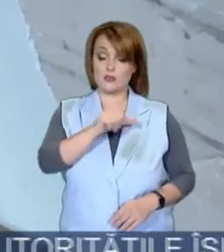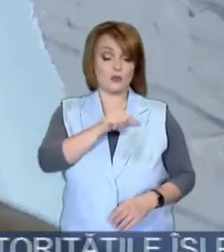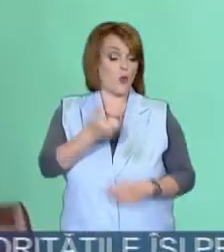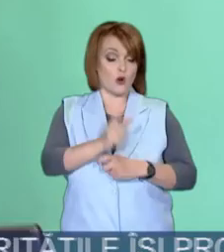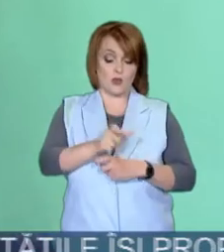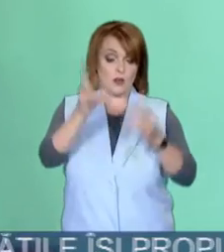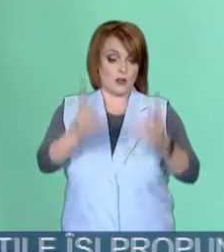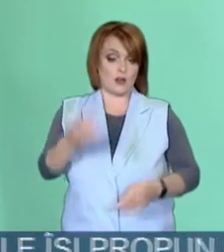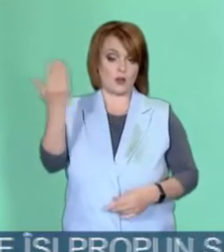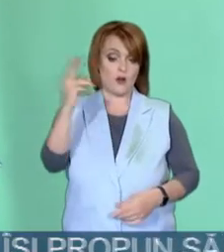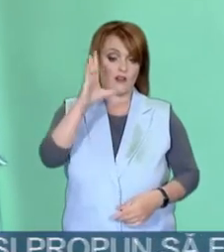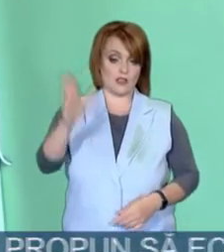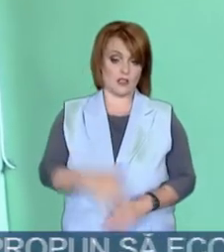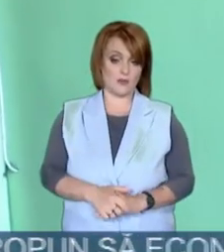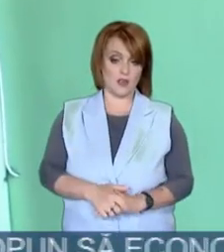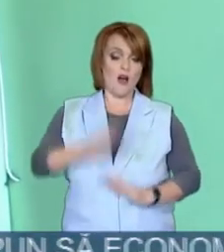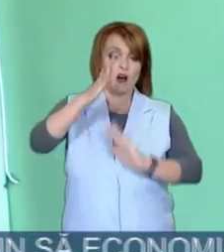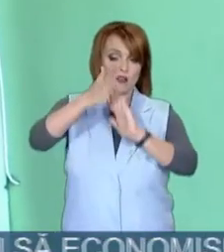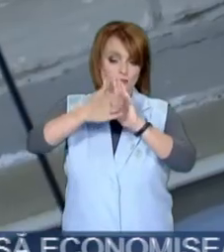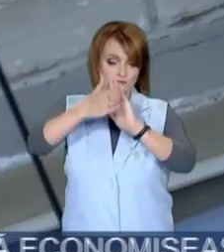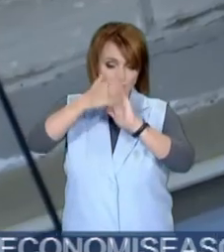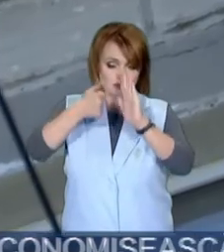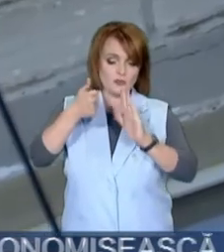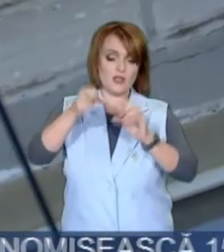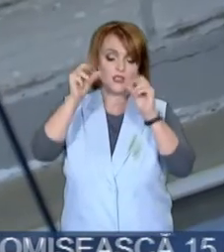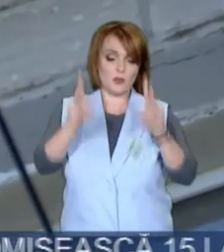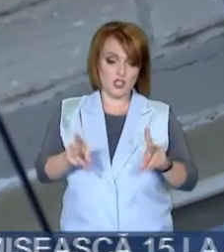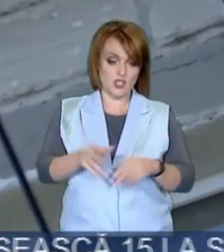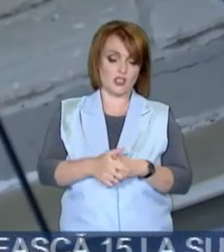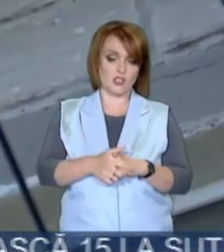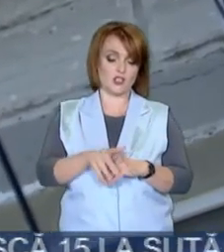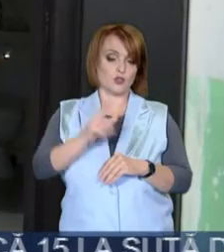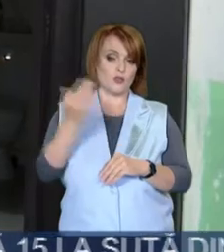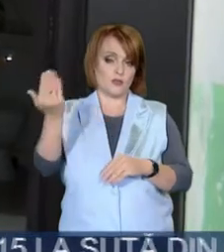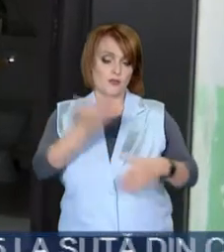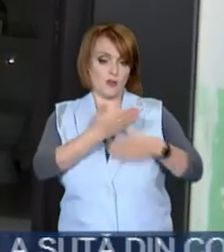august. Proprietara a solicitat administrației locale ajutor, dar nu a primit un răspuns.